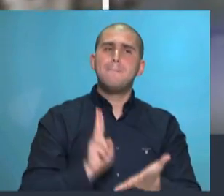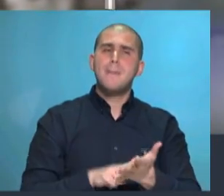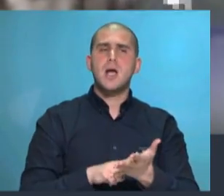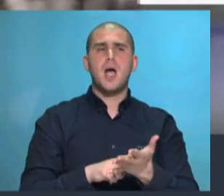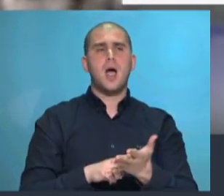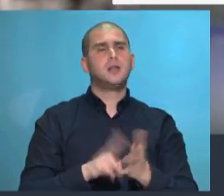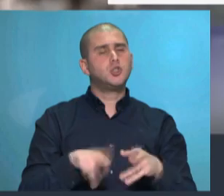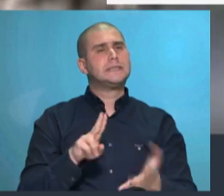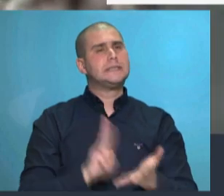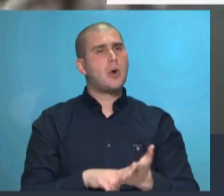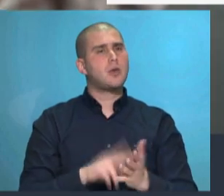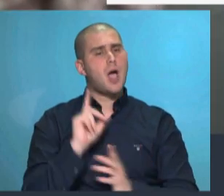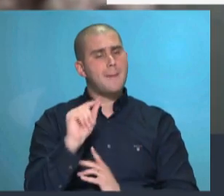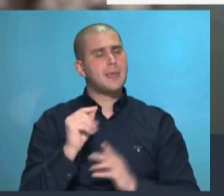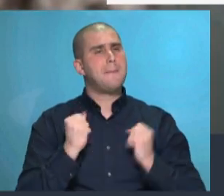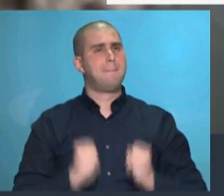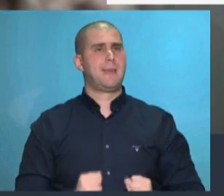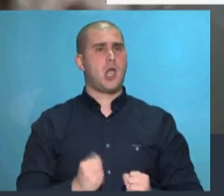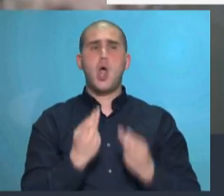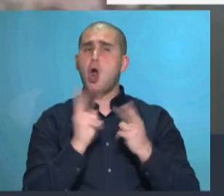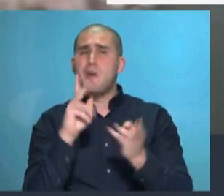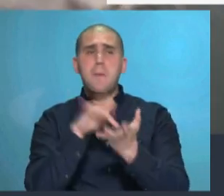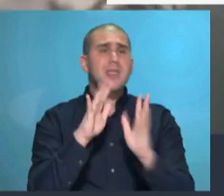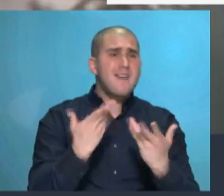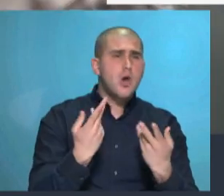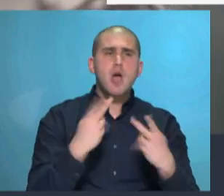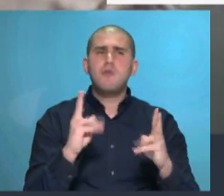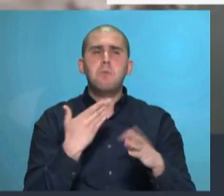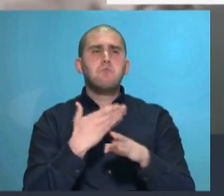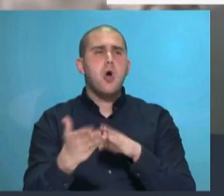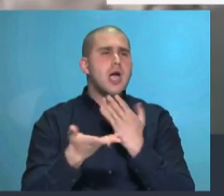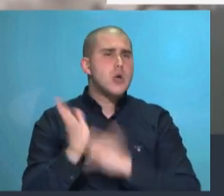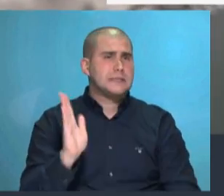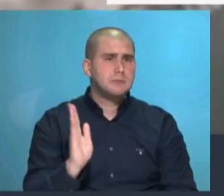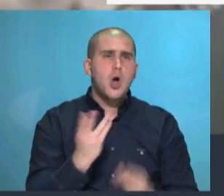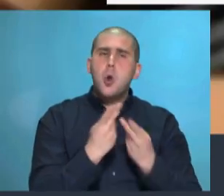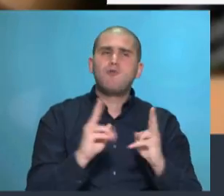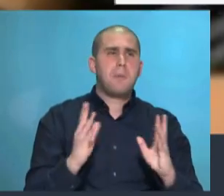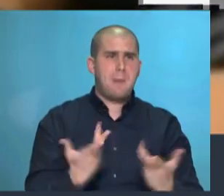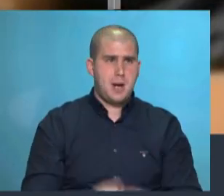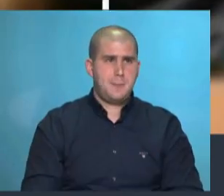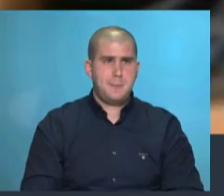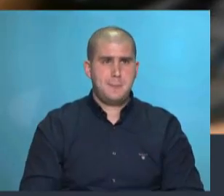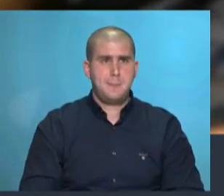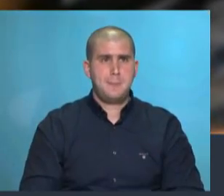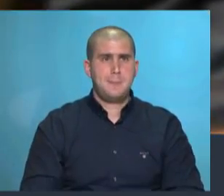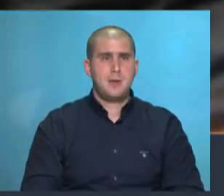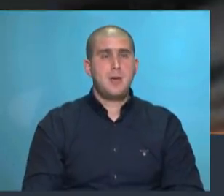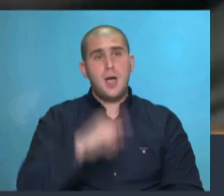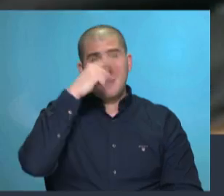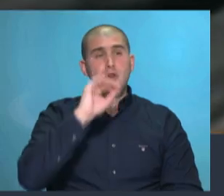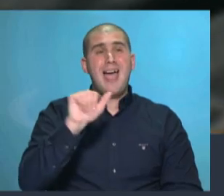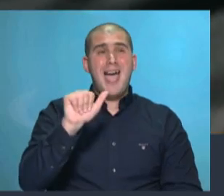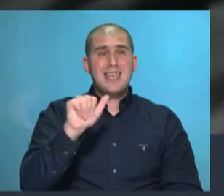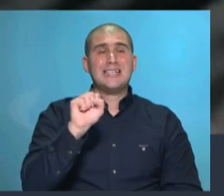have the right to get home safe, no matter where they are, no matter how late they're going out, whatever it may be. אביה של איה,